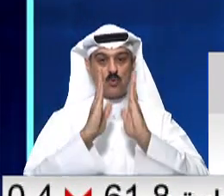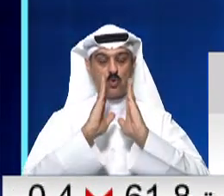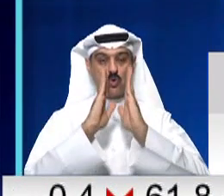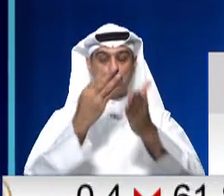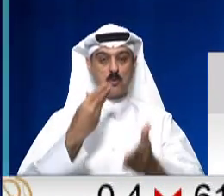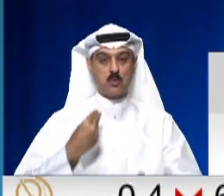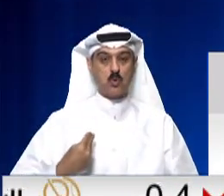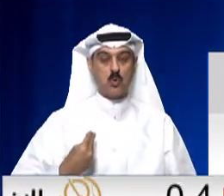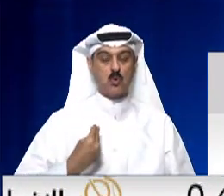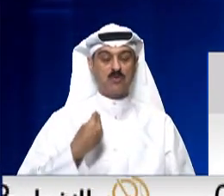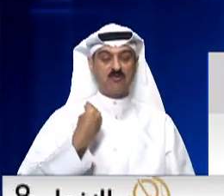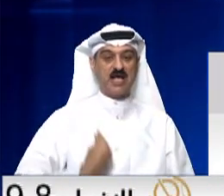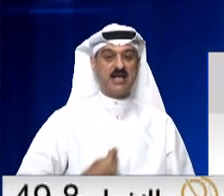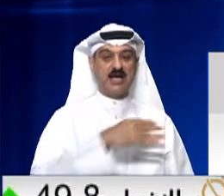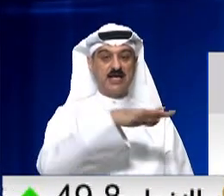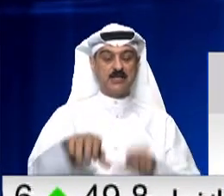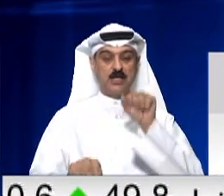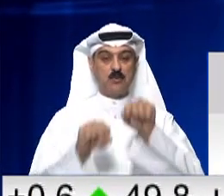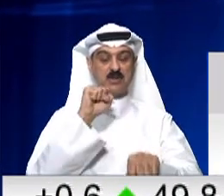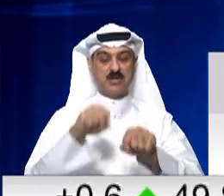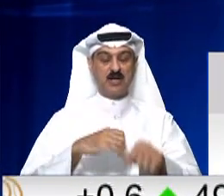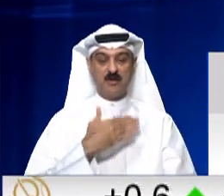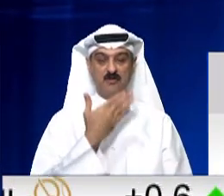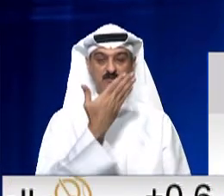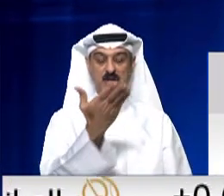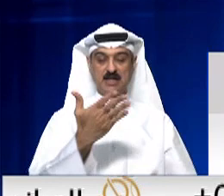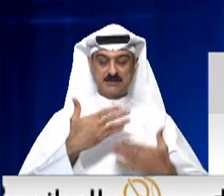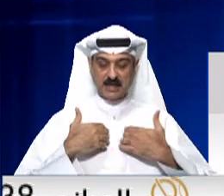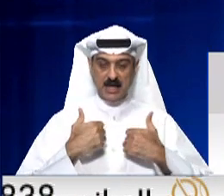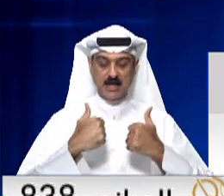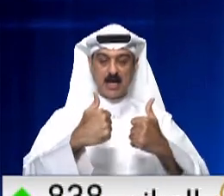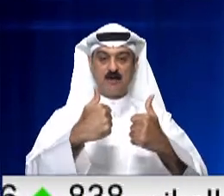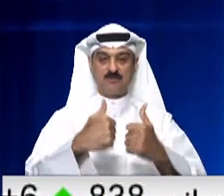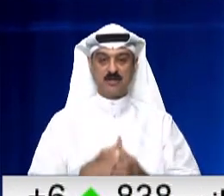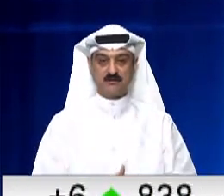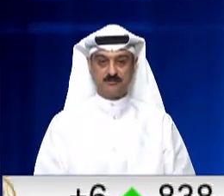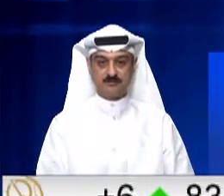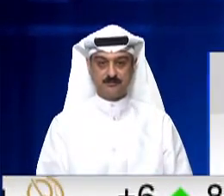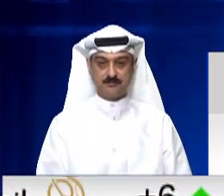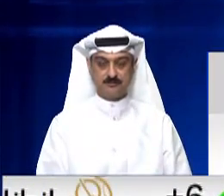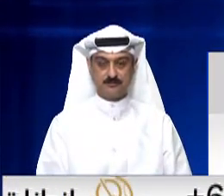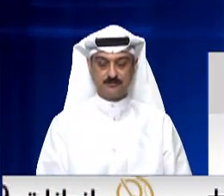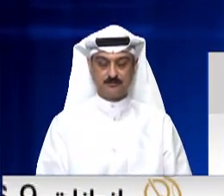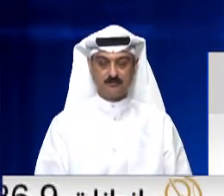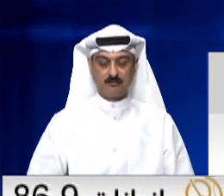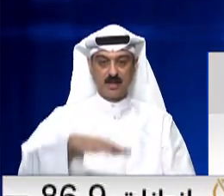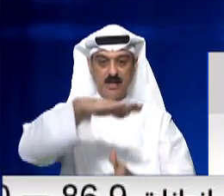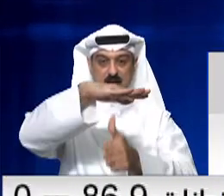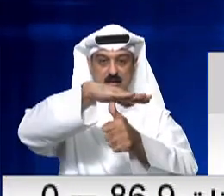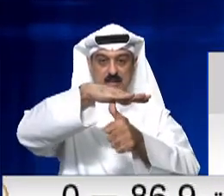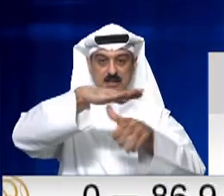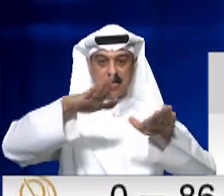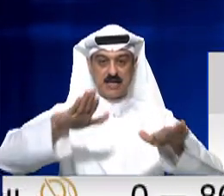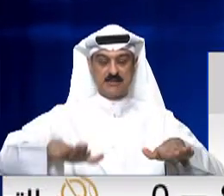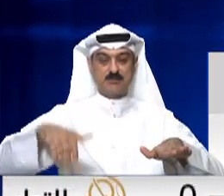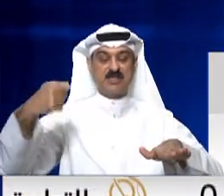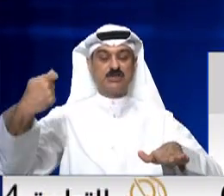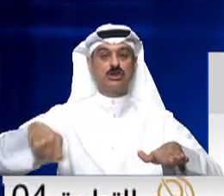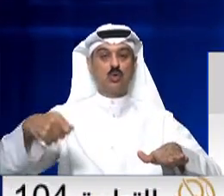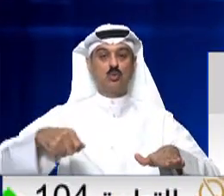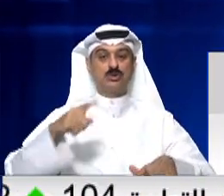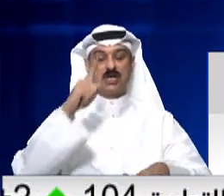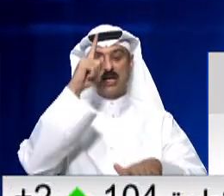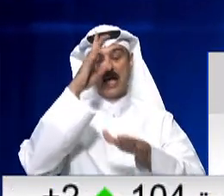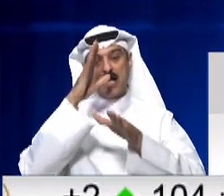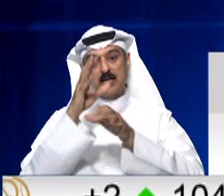الوطني لبلادها وراج لفخامتها دوام الصحه والعافيه كما بعث سمو الشيخ احمد نواف الاحمد الصباح